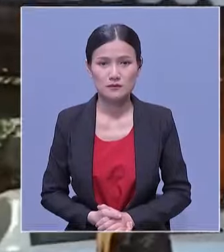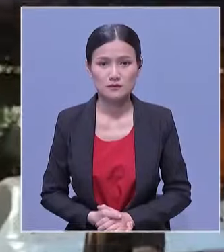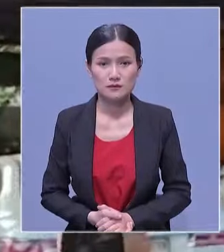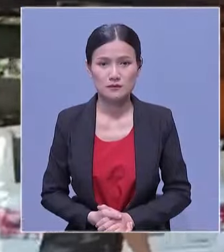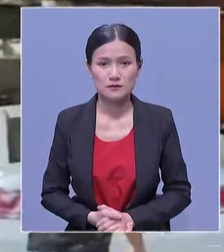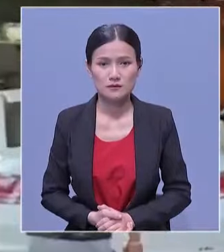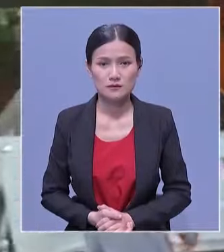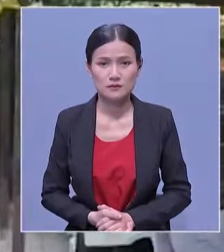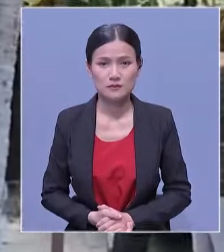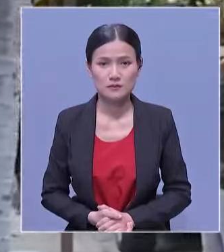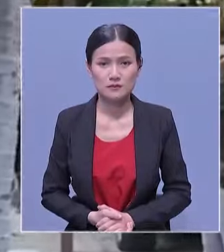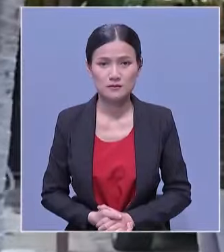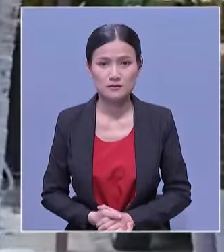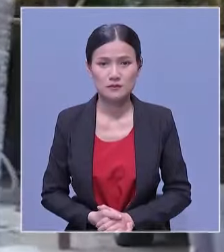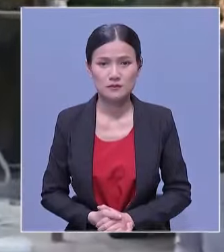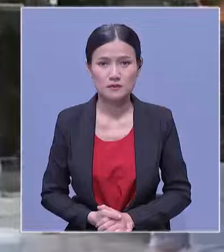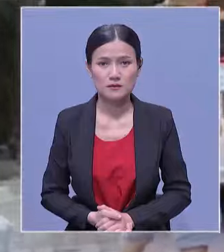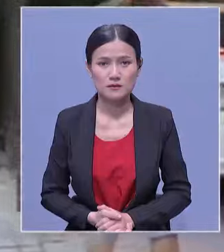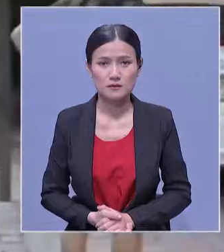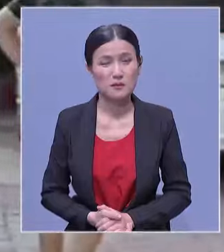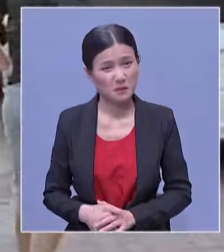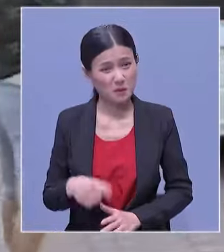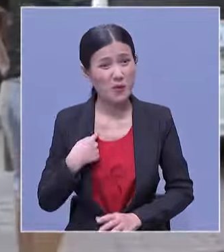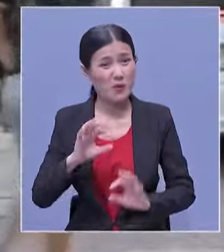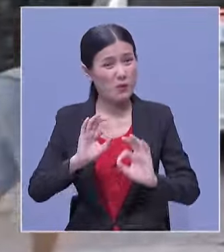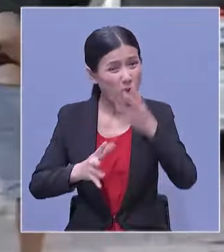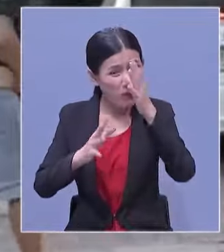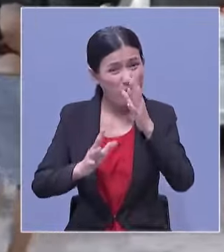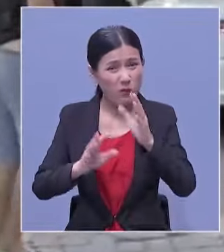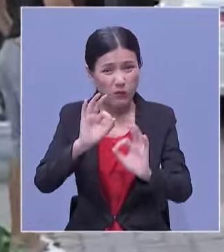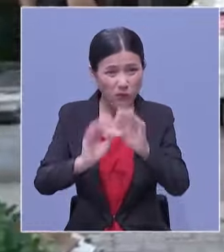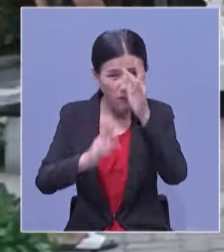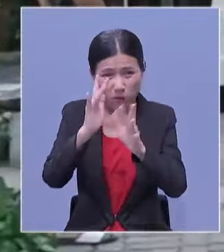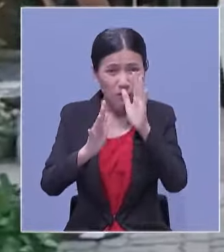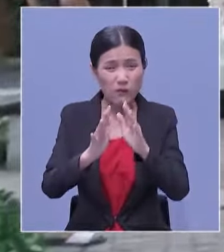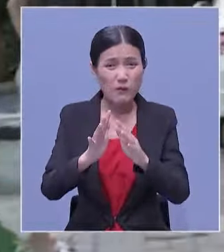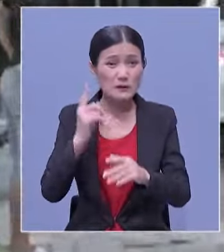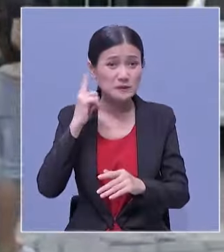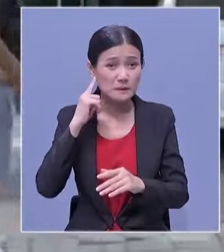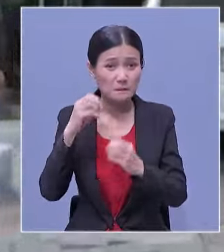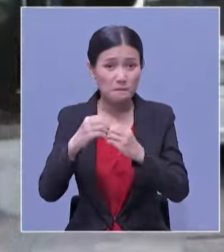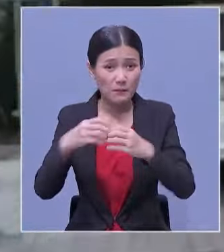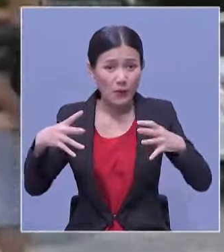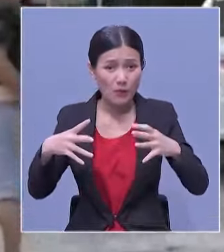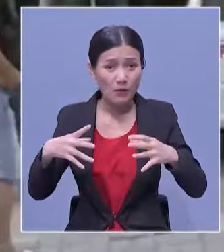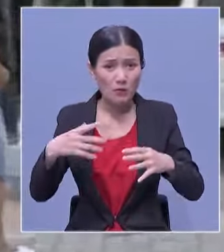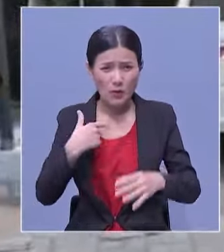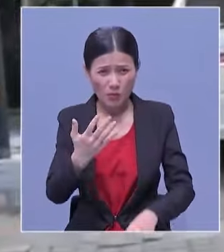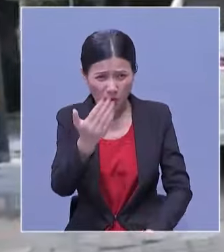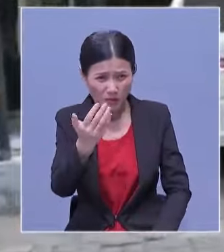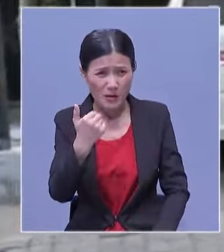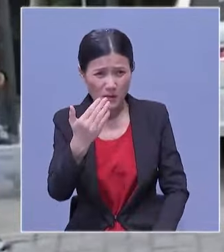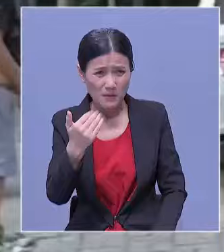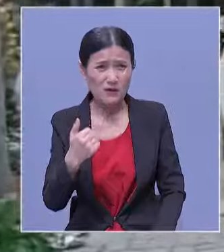ถอ่ะ โอ้ยนี่ลุกลามใหญ่โตจริงๆนะคะ ครับ เมื่อสักครู่นี้ยังได้ยินเสียงระเบิดเพิ่มเติมเลยนะคะ ก็ต้องบอกให้คนออกมาก่อนนะเอาชี